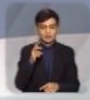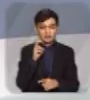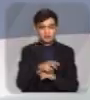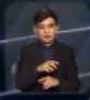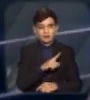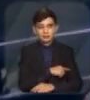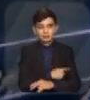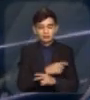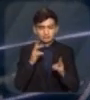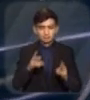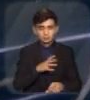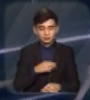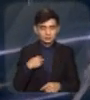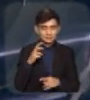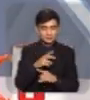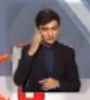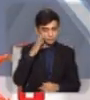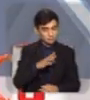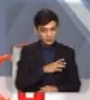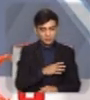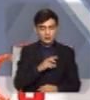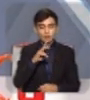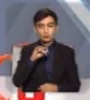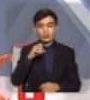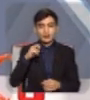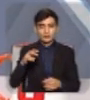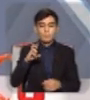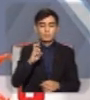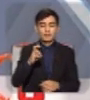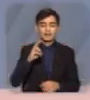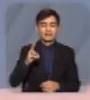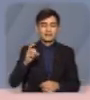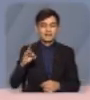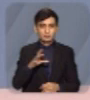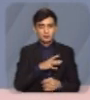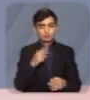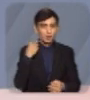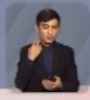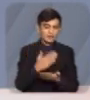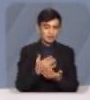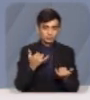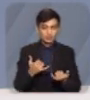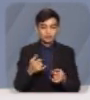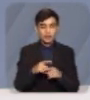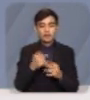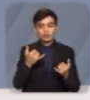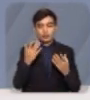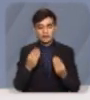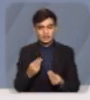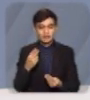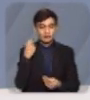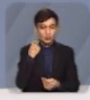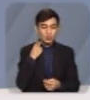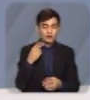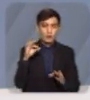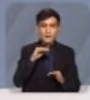пострадавшего в больнице. Нурлан Тулеубаевич, у компании Бек Эйр есть долги? На сегодняшний день у компании финансовых долгов